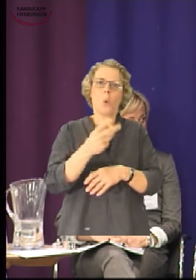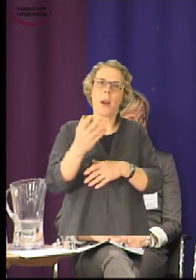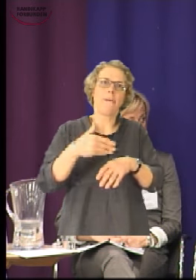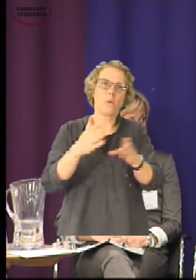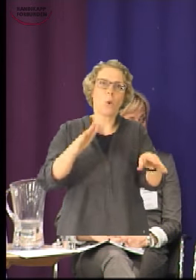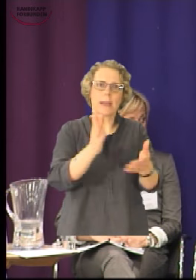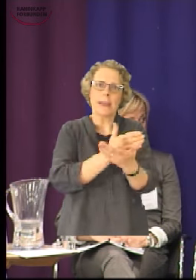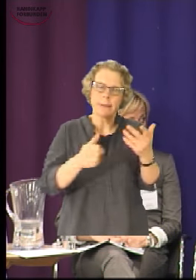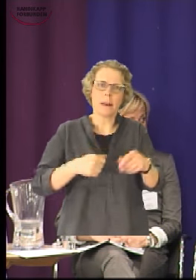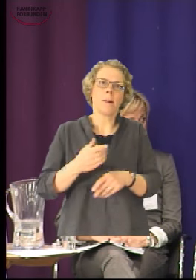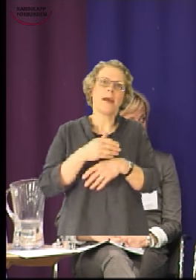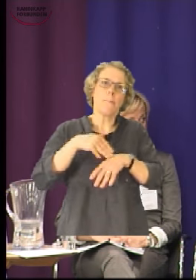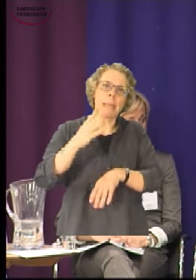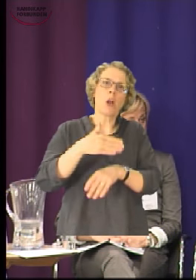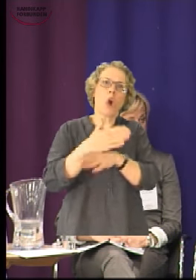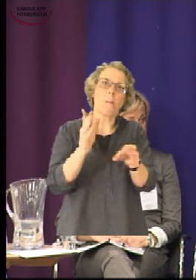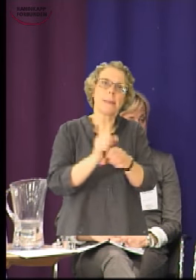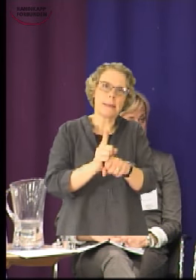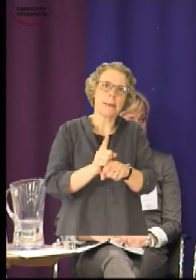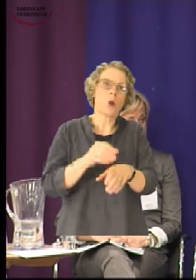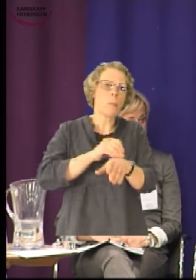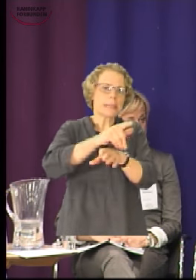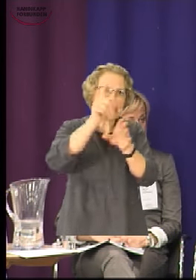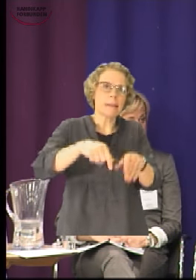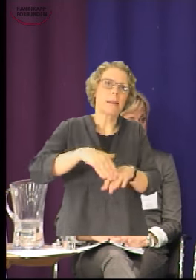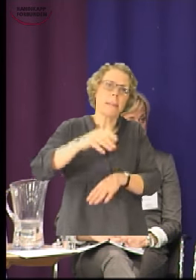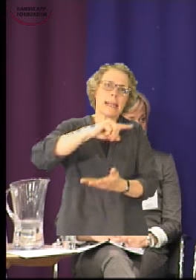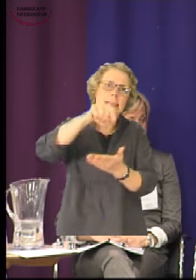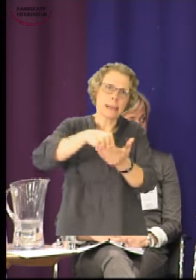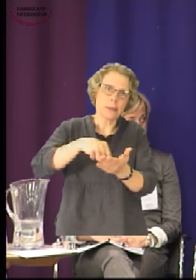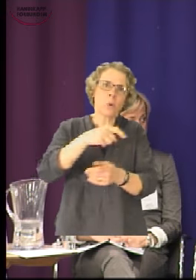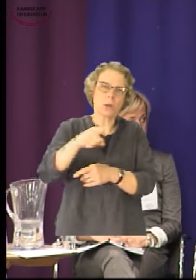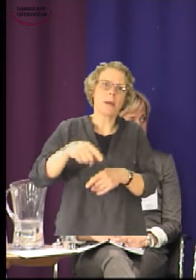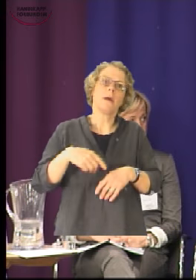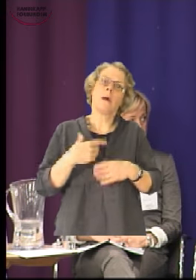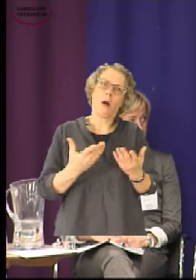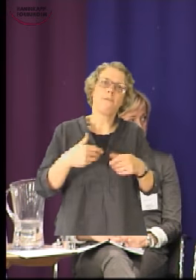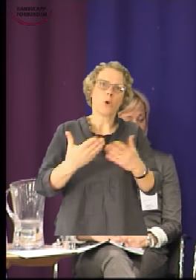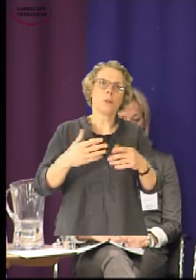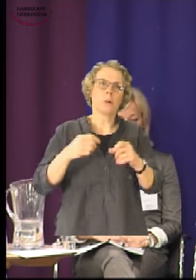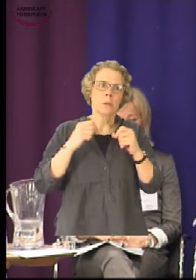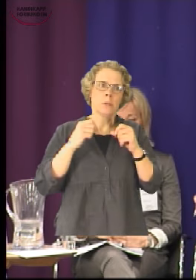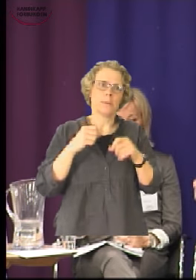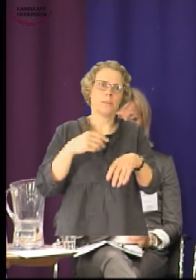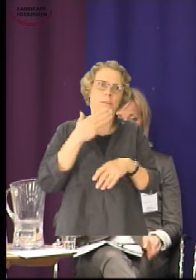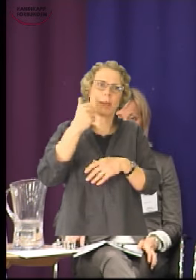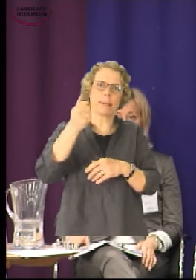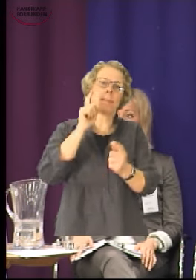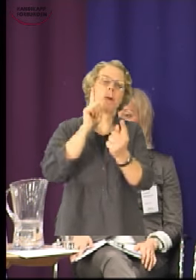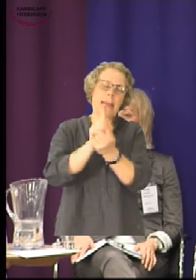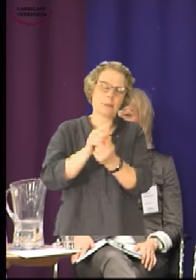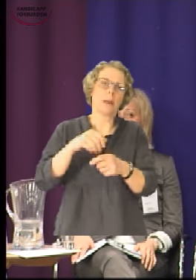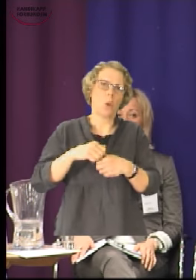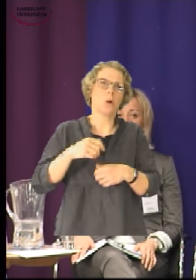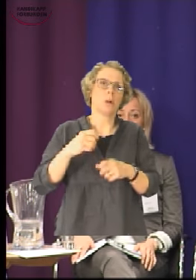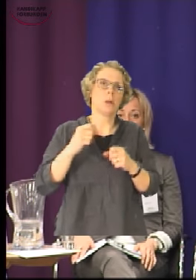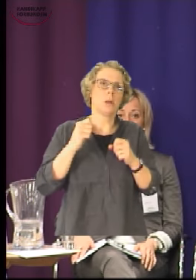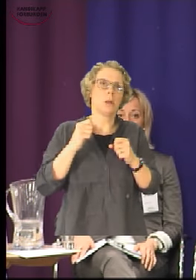står i centrum mer än tidigare och bemötande och kundservice har fått större uppmärksamhet. Så det är inte bara elände med den. Finns det fler frågor?